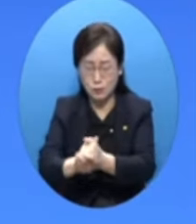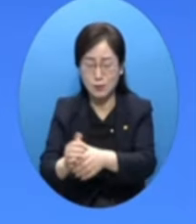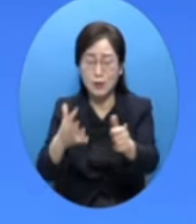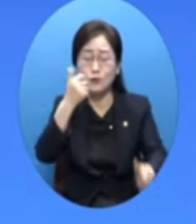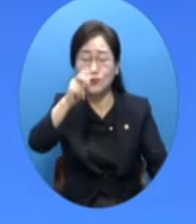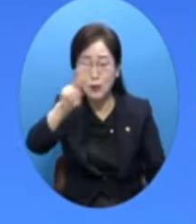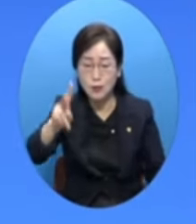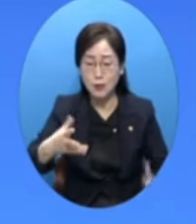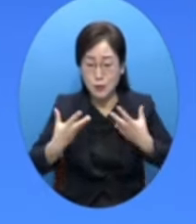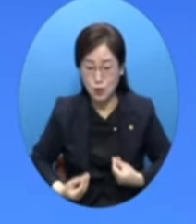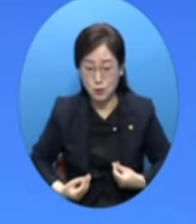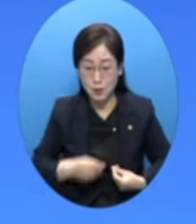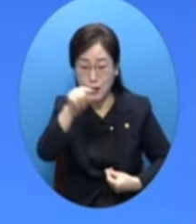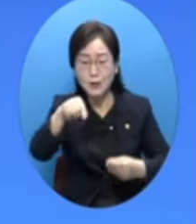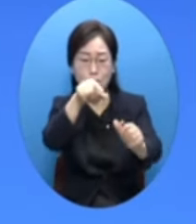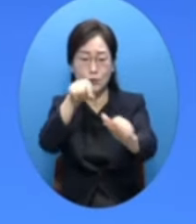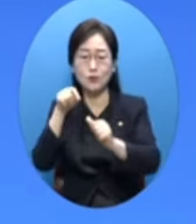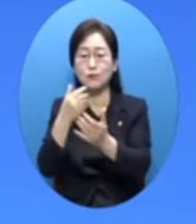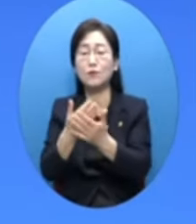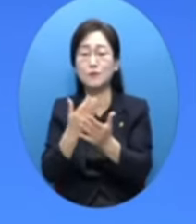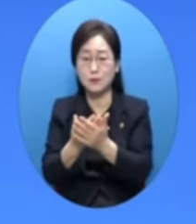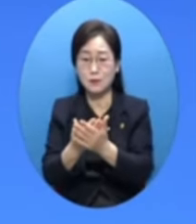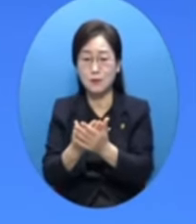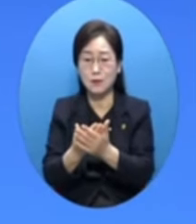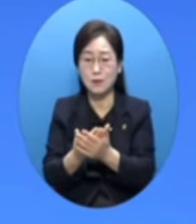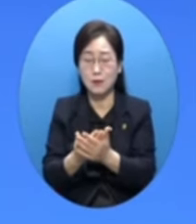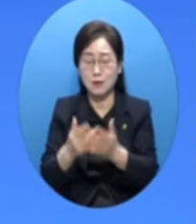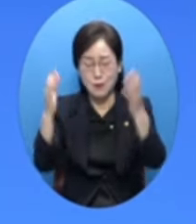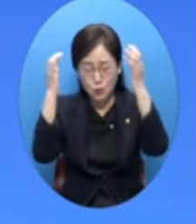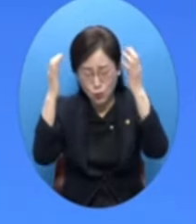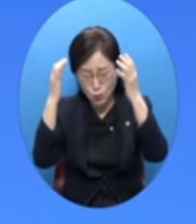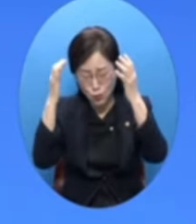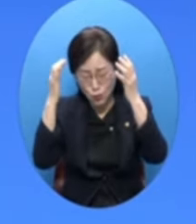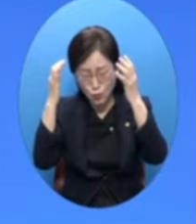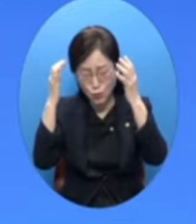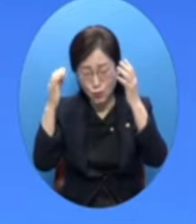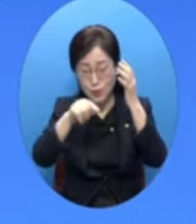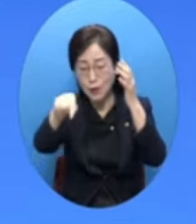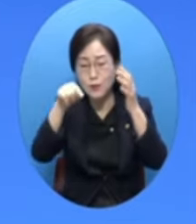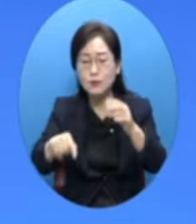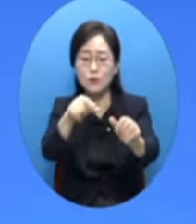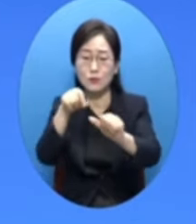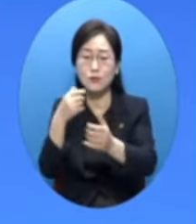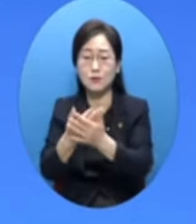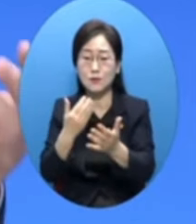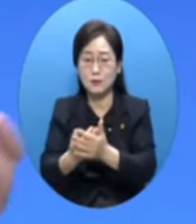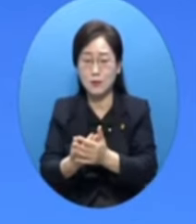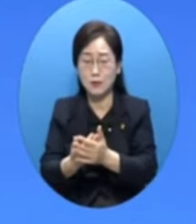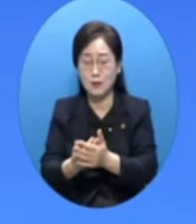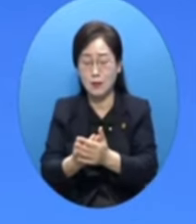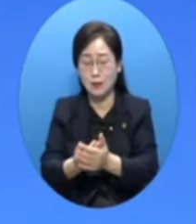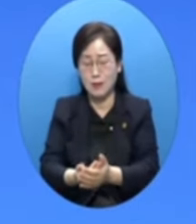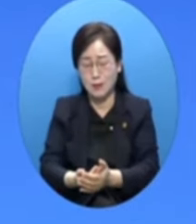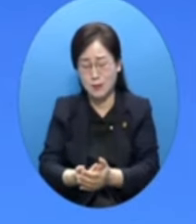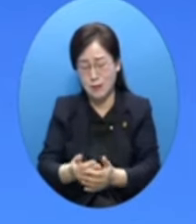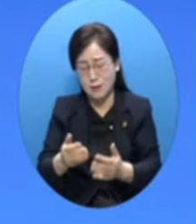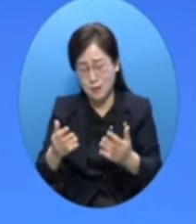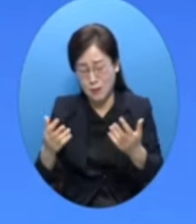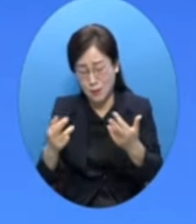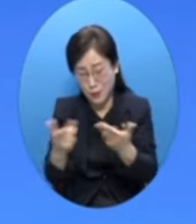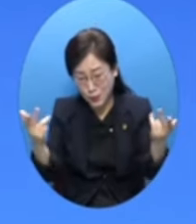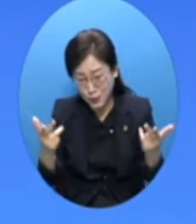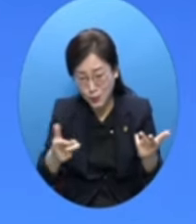이 절망에서 건져주시옵소서. 이 고난의 자리에서 나를 건져주옵소서. 이 빈배 인생에서 나를